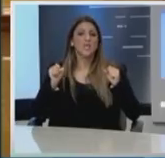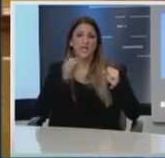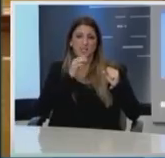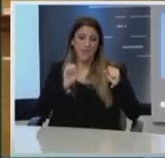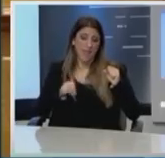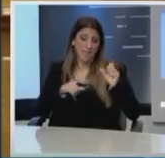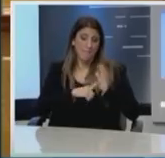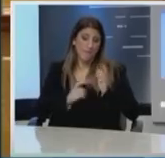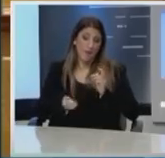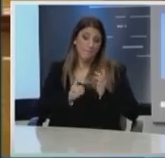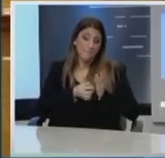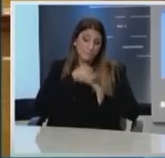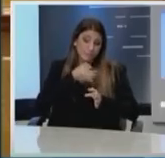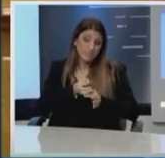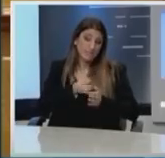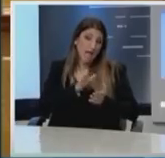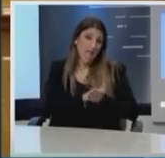να πάνε να καταθέσουν την αλήθεια.